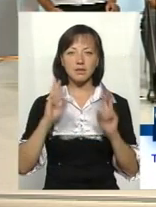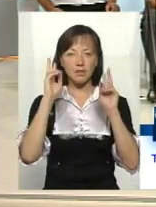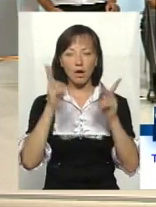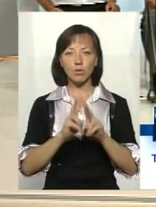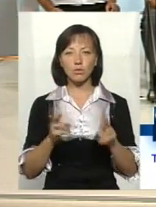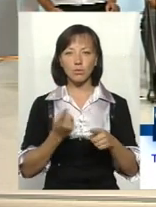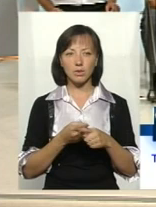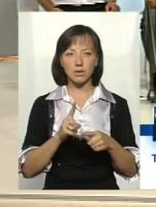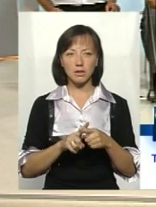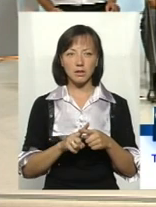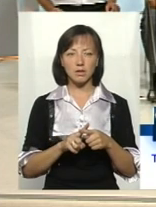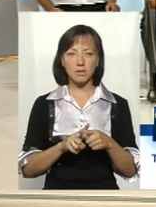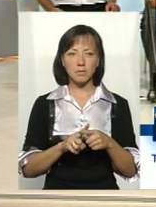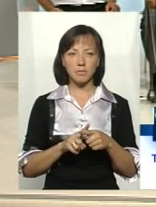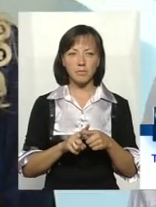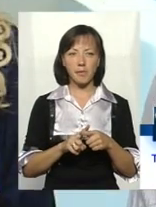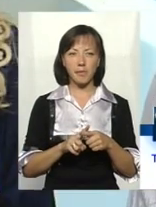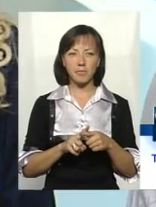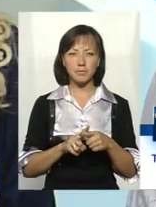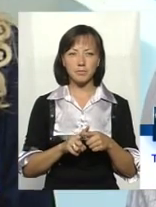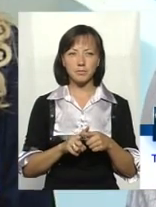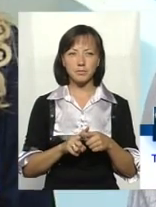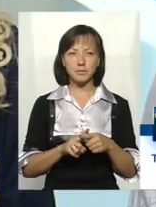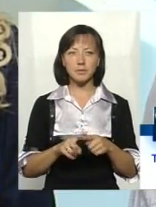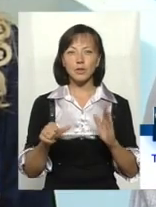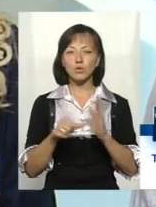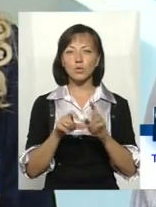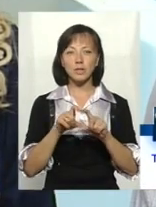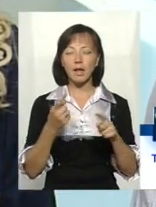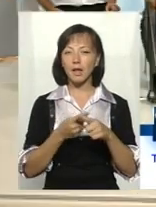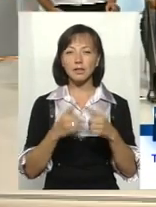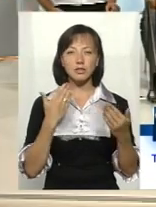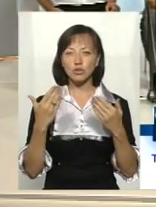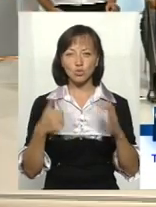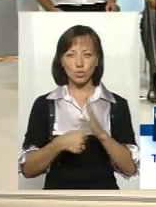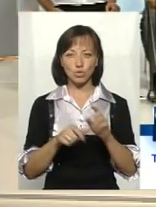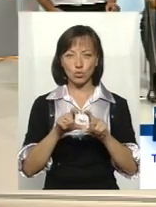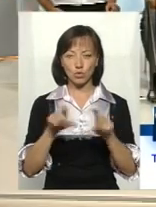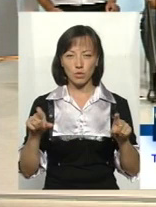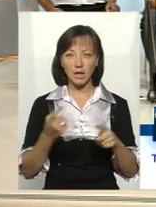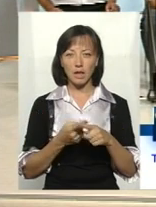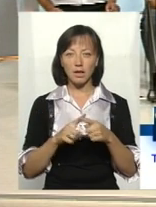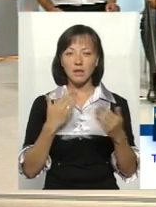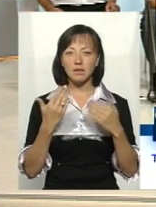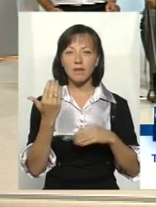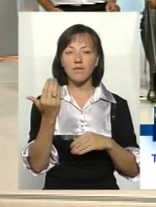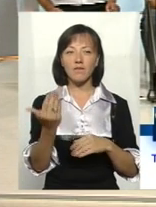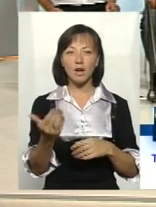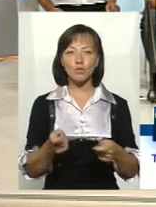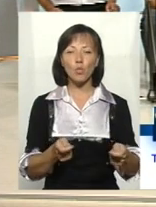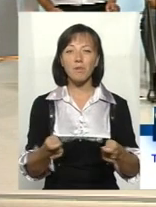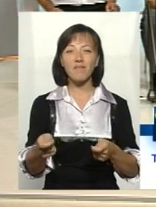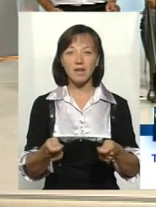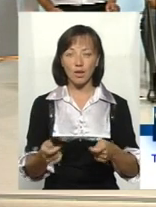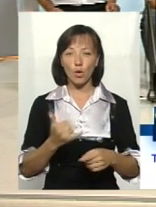кого за суботи, так касається сільської школи. Це не касається сільської школи. Це касається вашого управління.